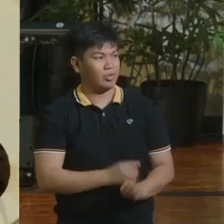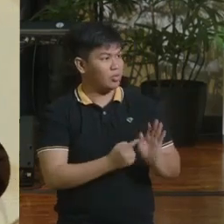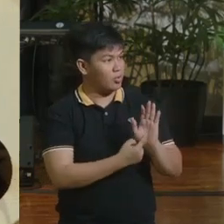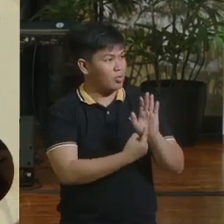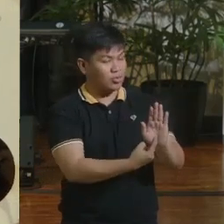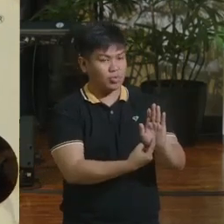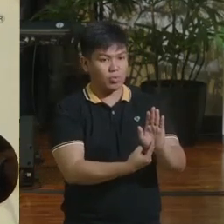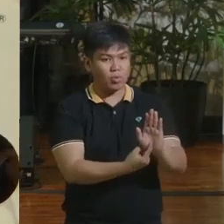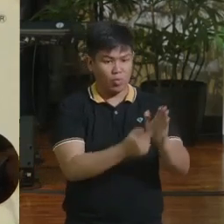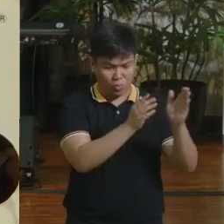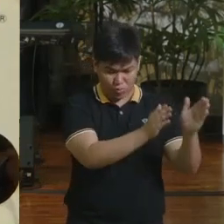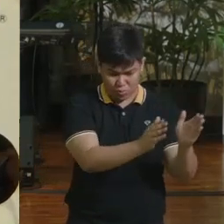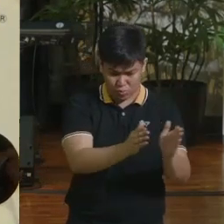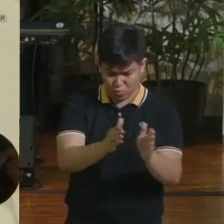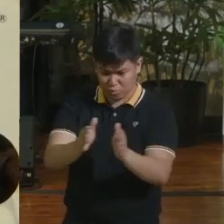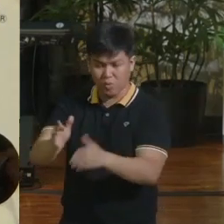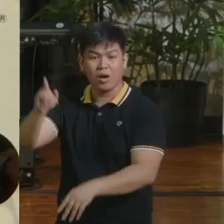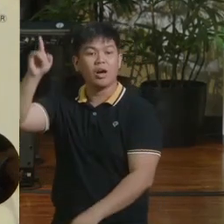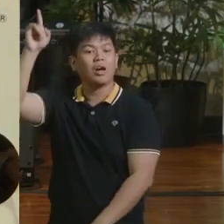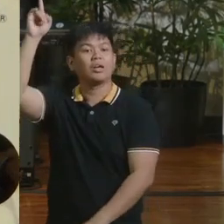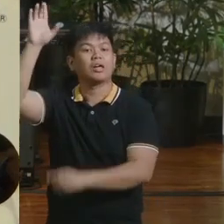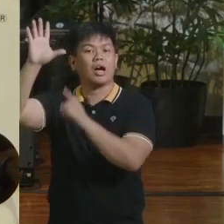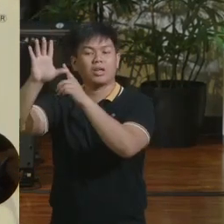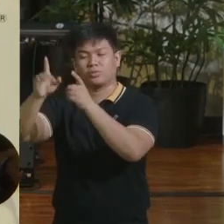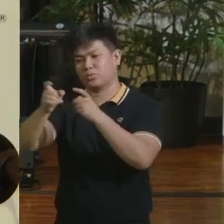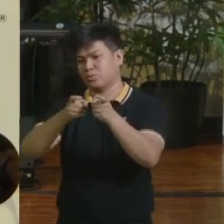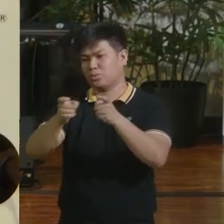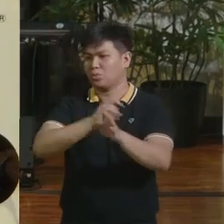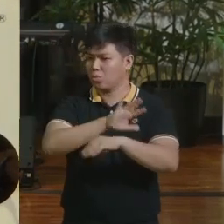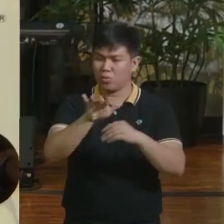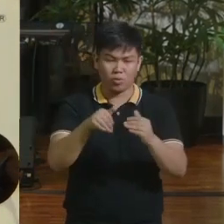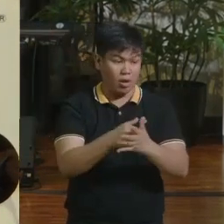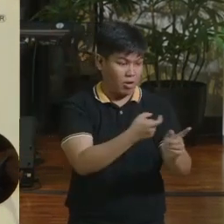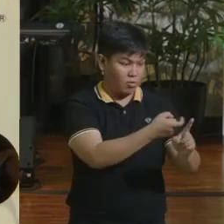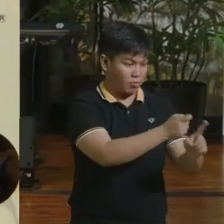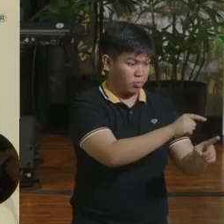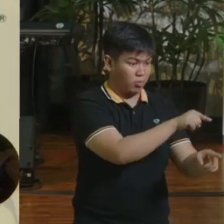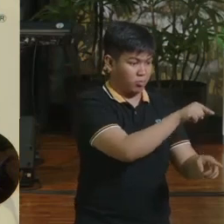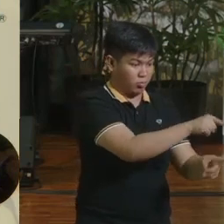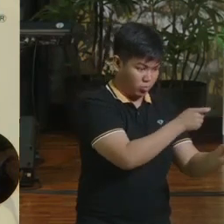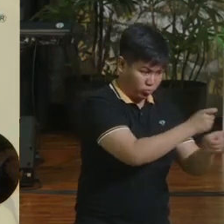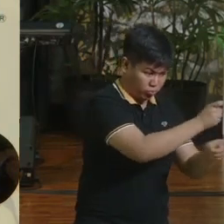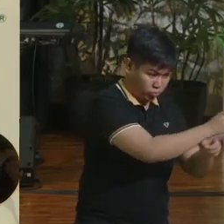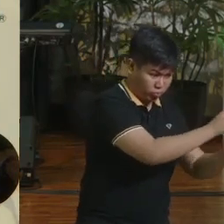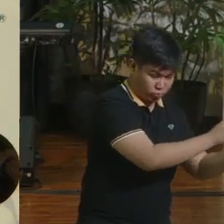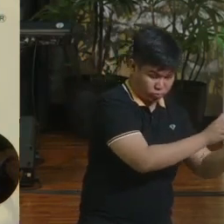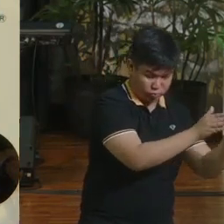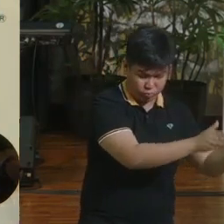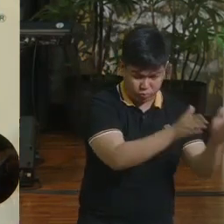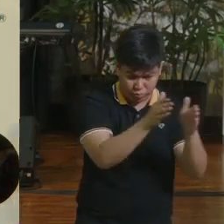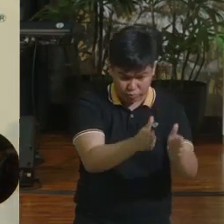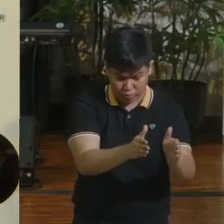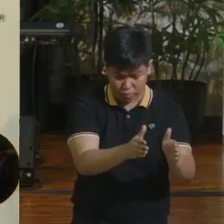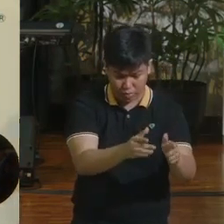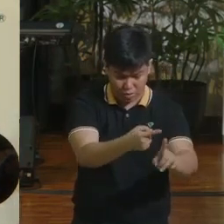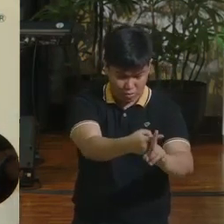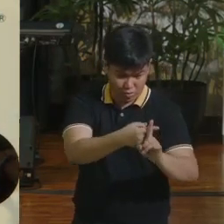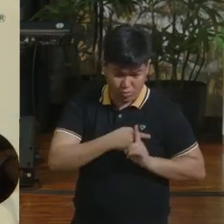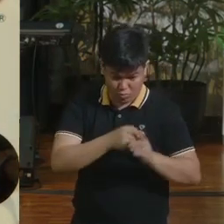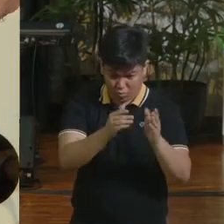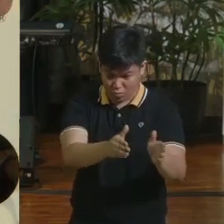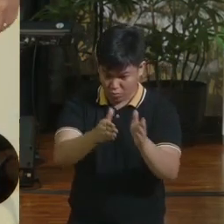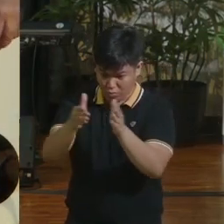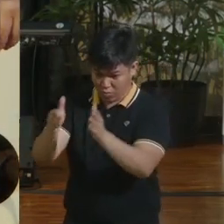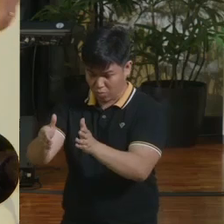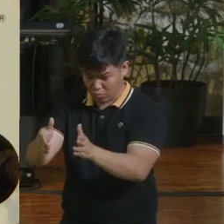Yung paghahanda niya ay pinamahalaan ng Espiritu Santo. Wala po siyang pagkakataon na matuto